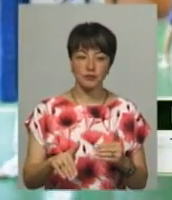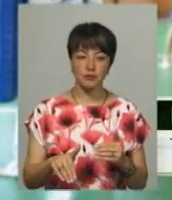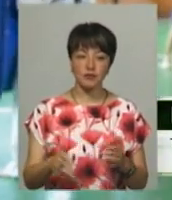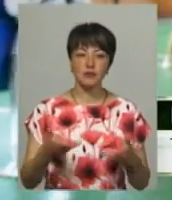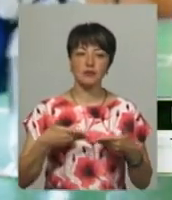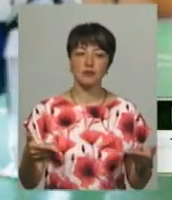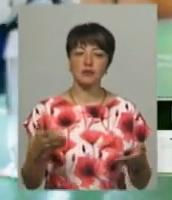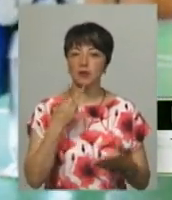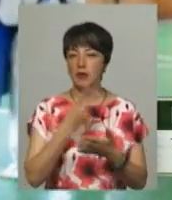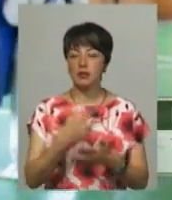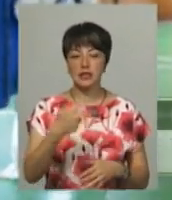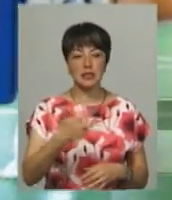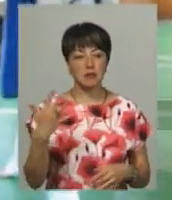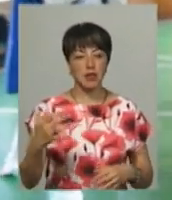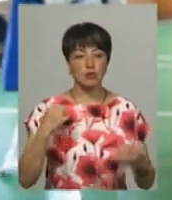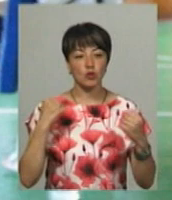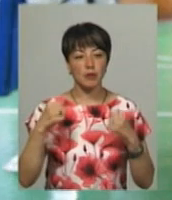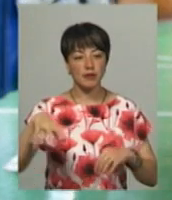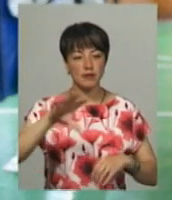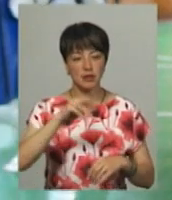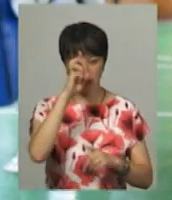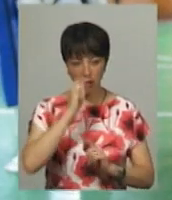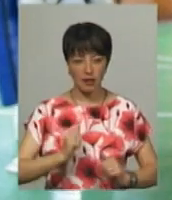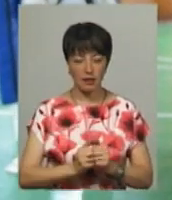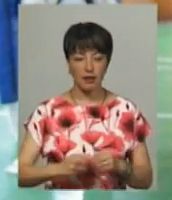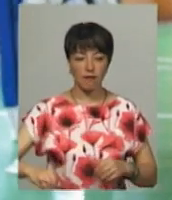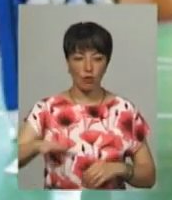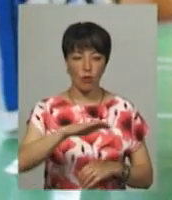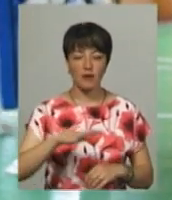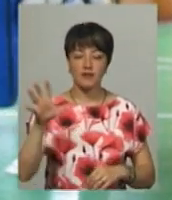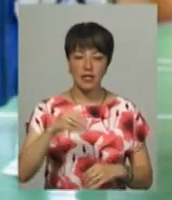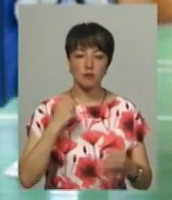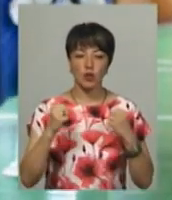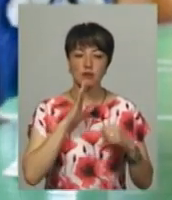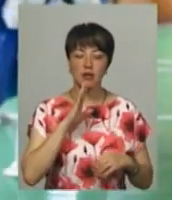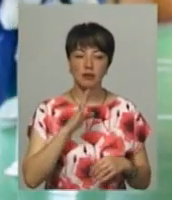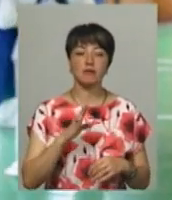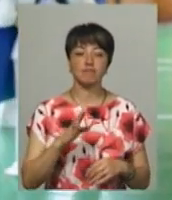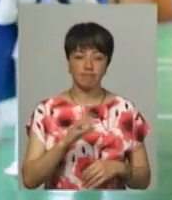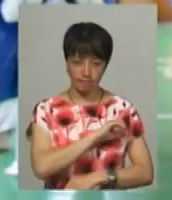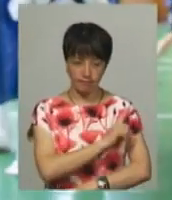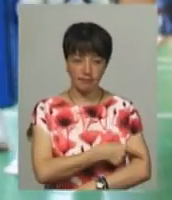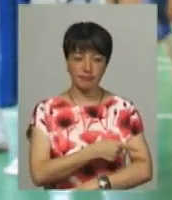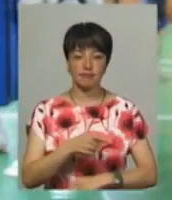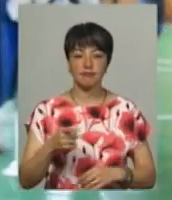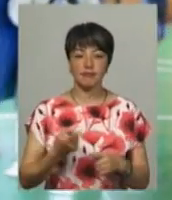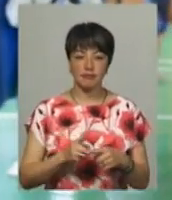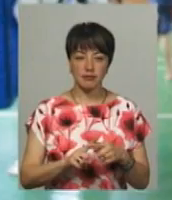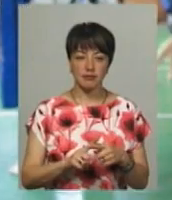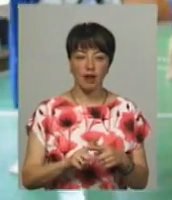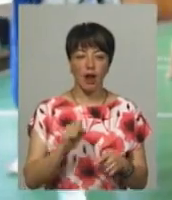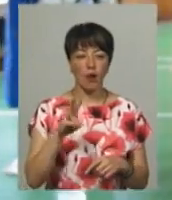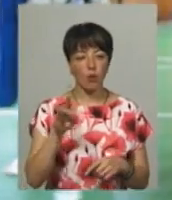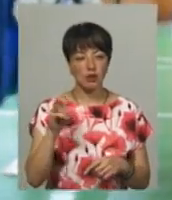ми бачимо, що є 35 спортсменок зі всіх країн Європи. Всі спортсменки досить заряжені. Альоні